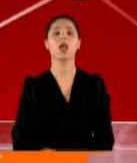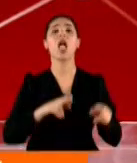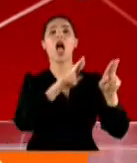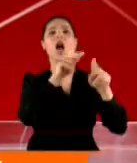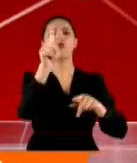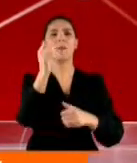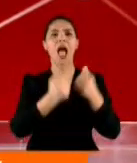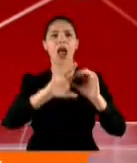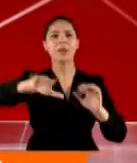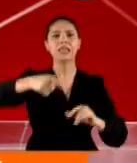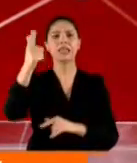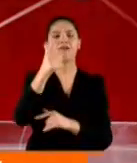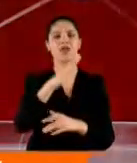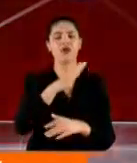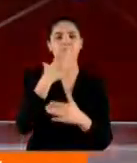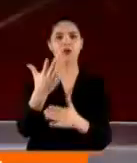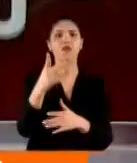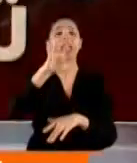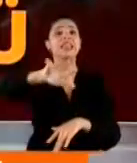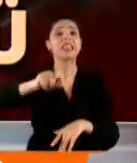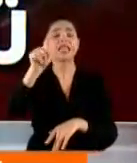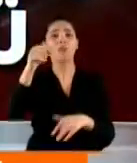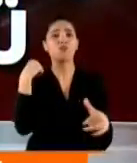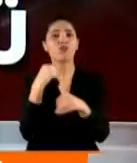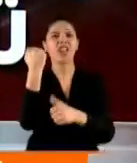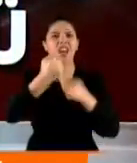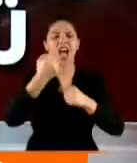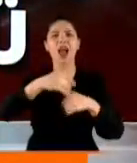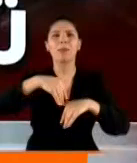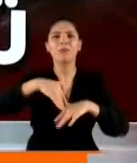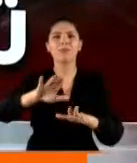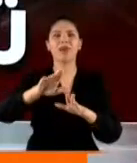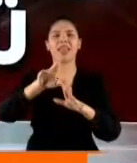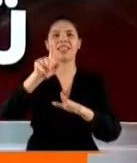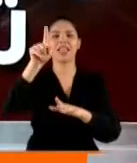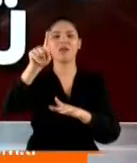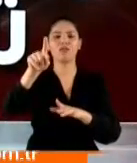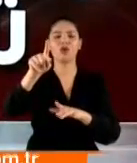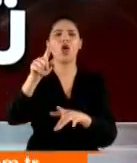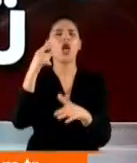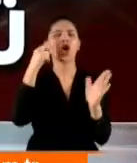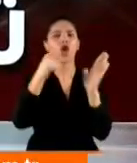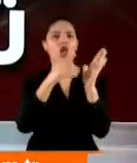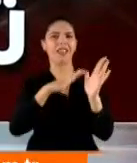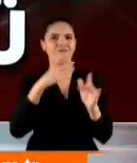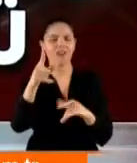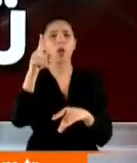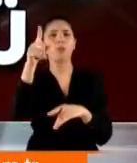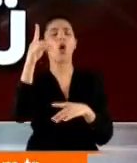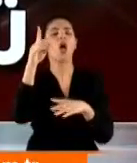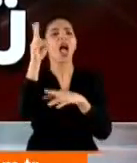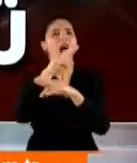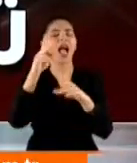Avcılardan bir otomobil hırsızlığının görüntüsüyle devam edeceğiz. Hırsızlar bu kez aracın değil hayalet göstergenin peşindeydi. Neden hayalet gösterge?